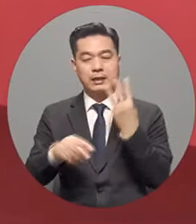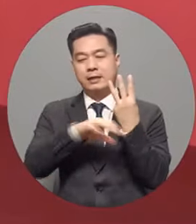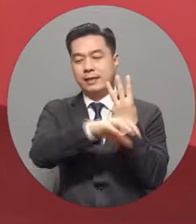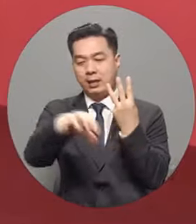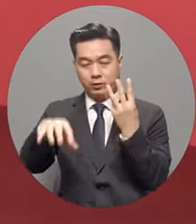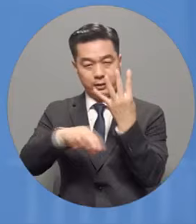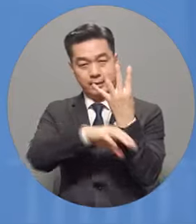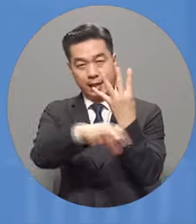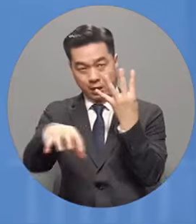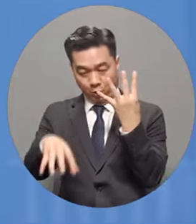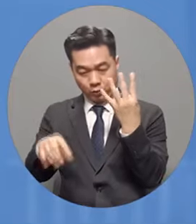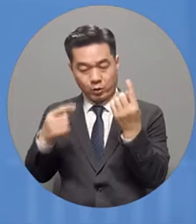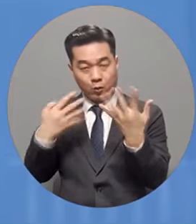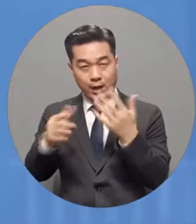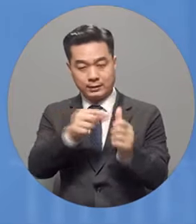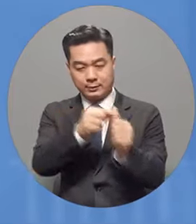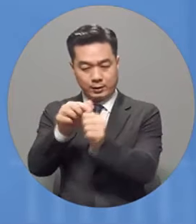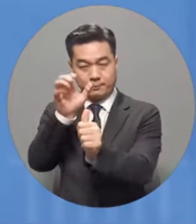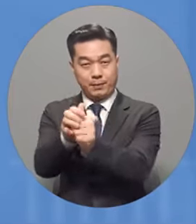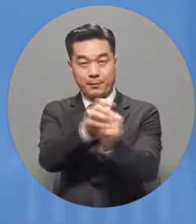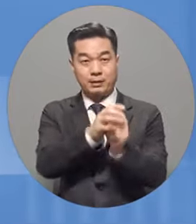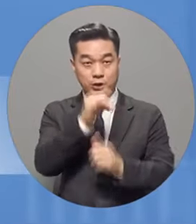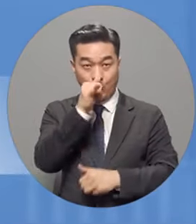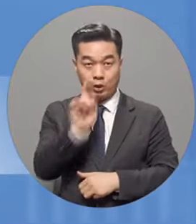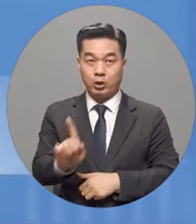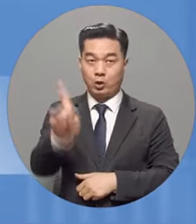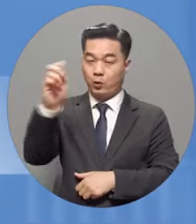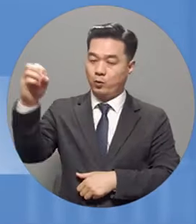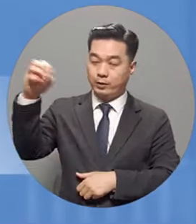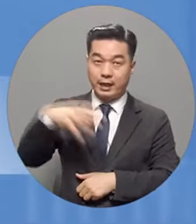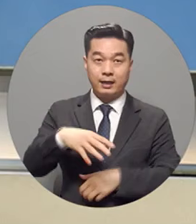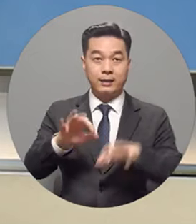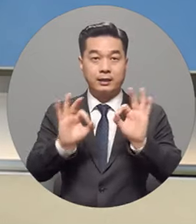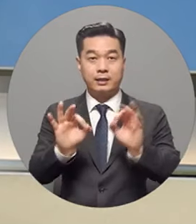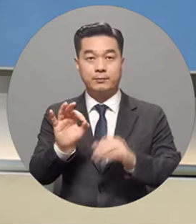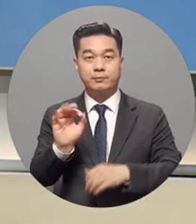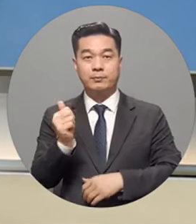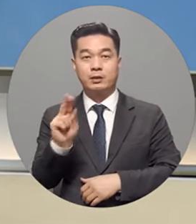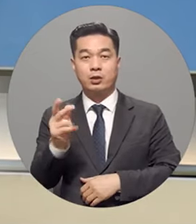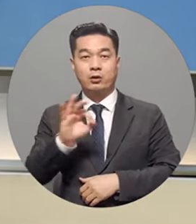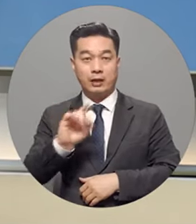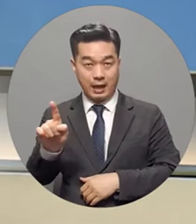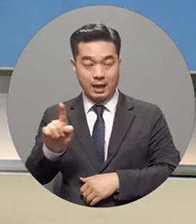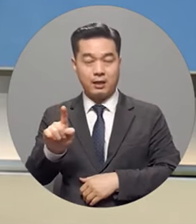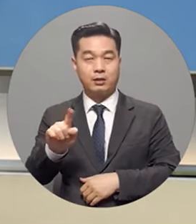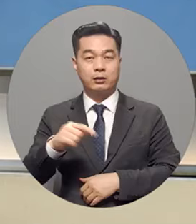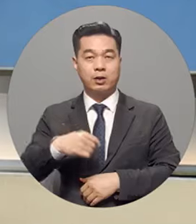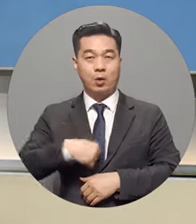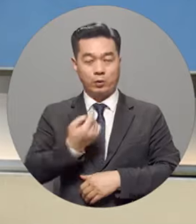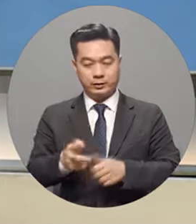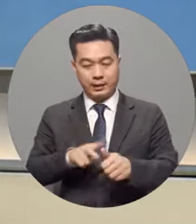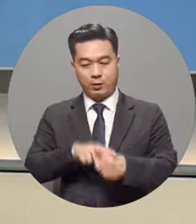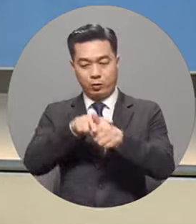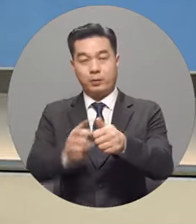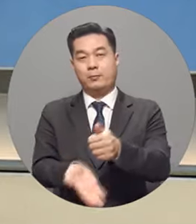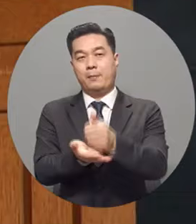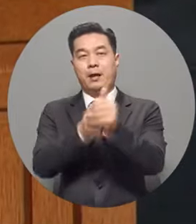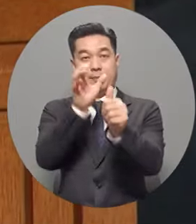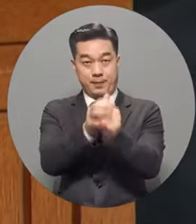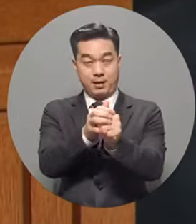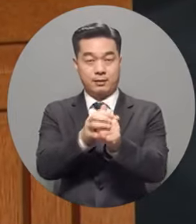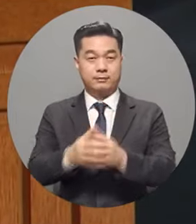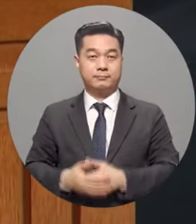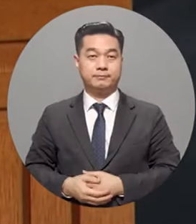결정됐습니다. 경기 고양정에선 김연아 전 의원이 단수 공천을 받아 본선으로 직행합니다.